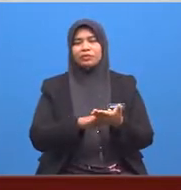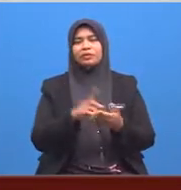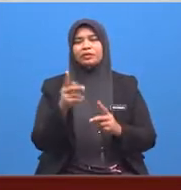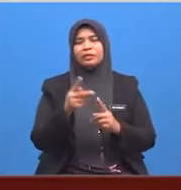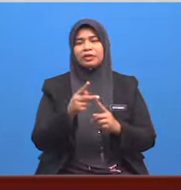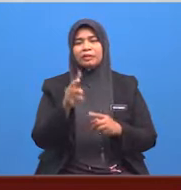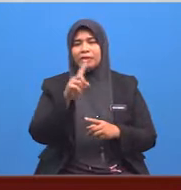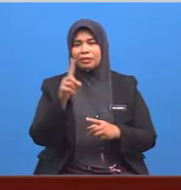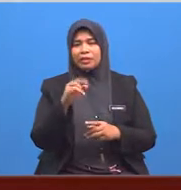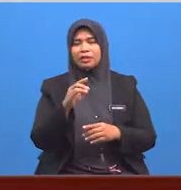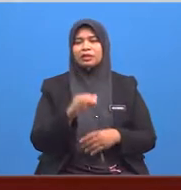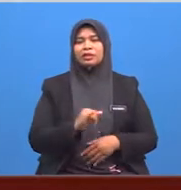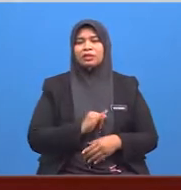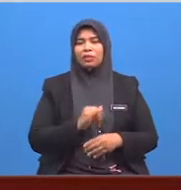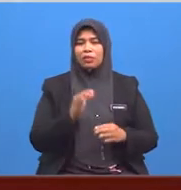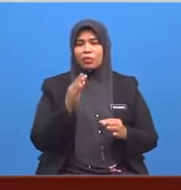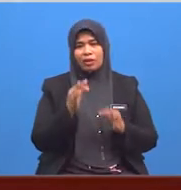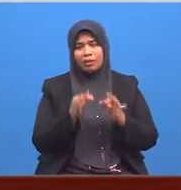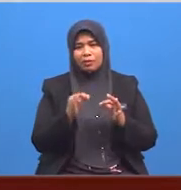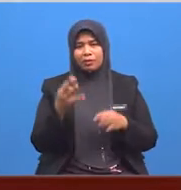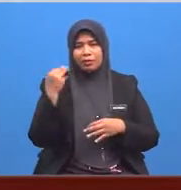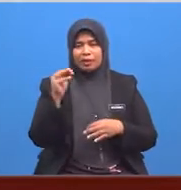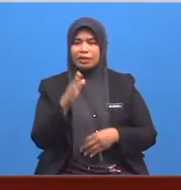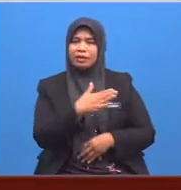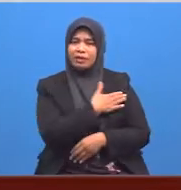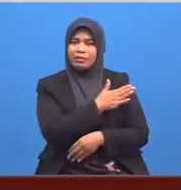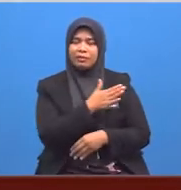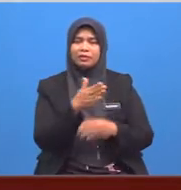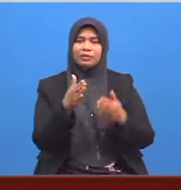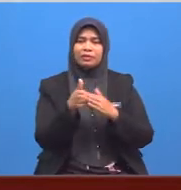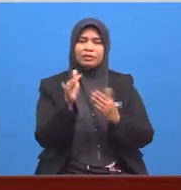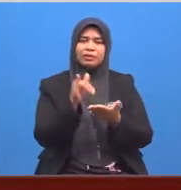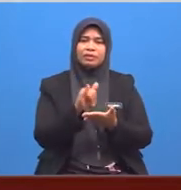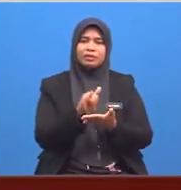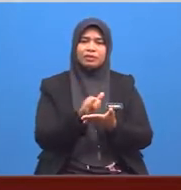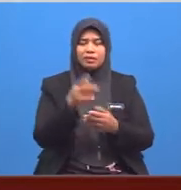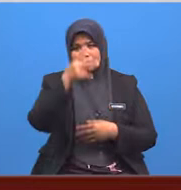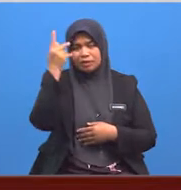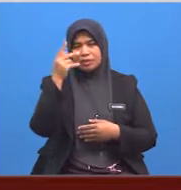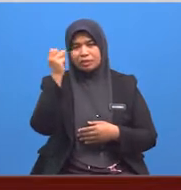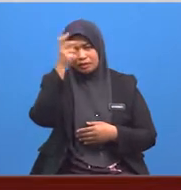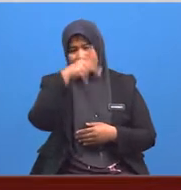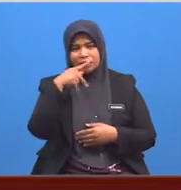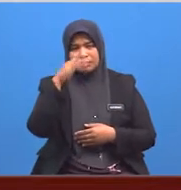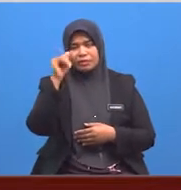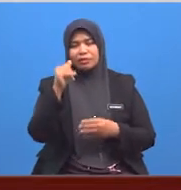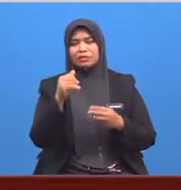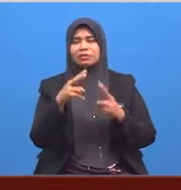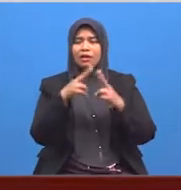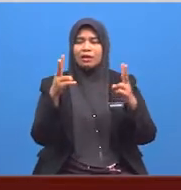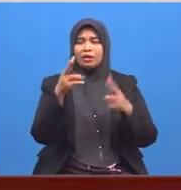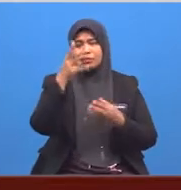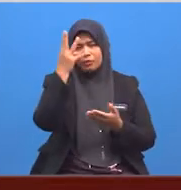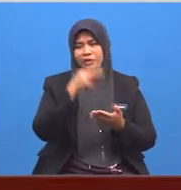walaupun bakery itu adalah seorang hamba oleh kerana sikap dan kepribadian bagindo yang segitu mungil